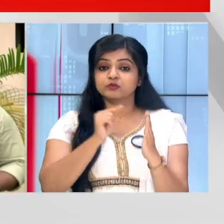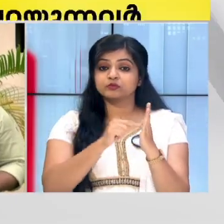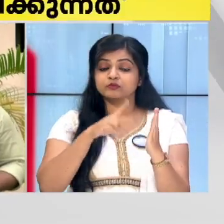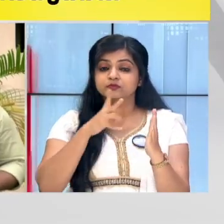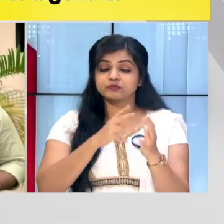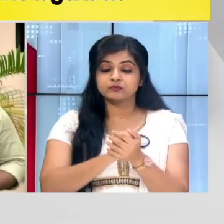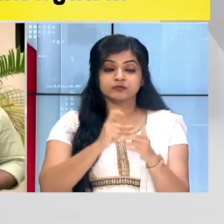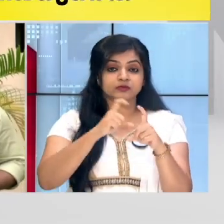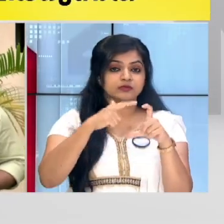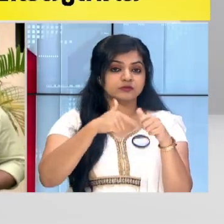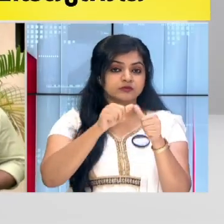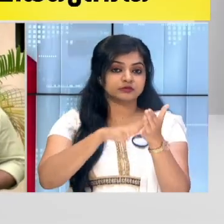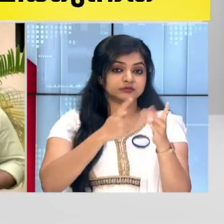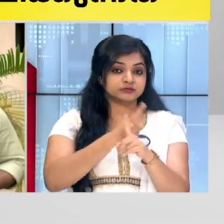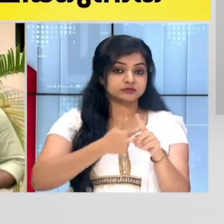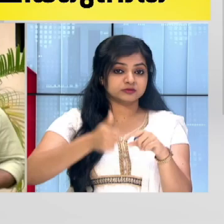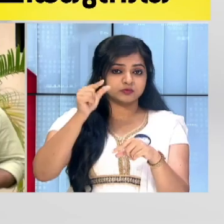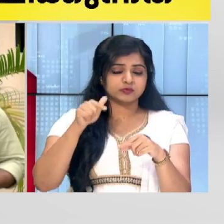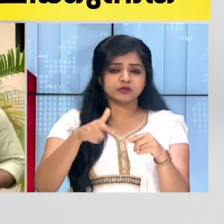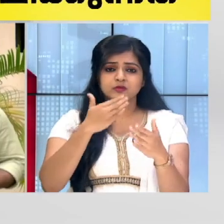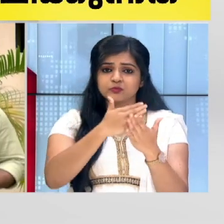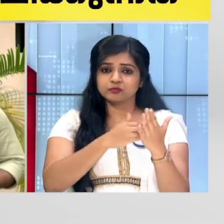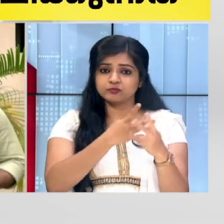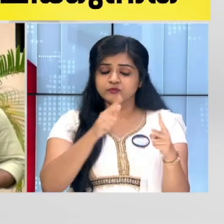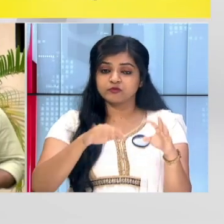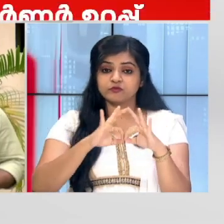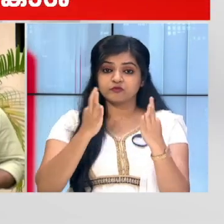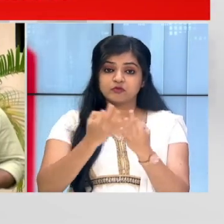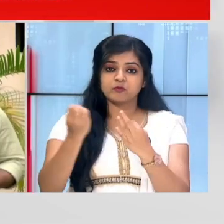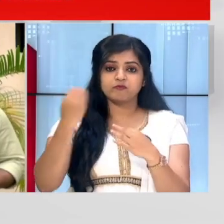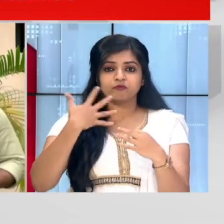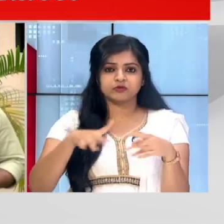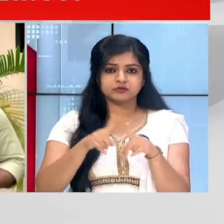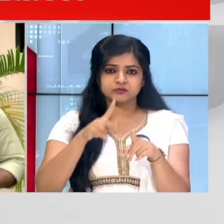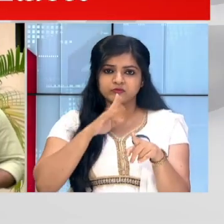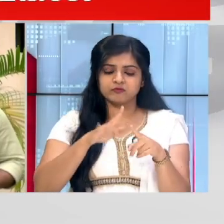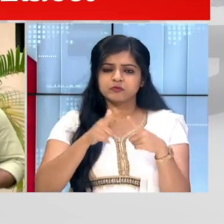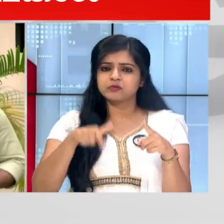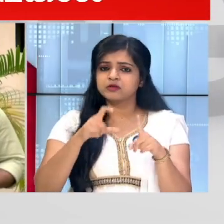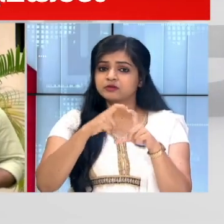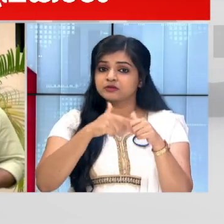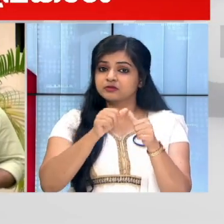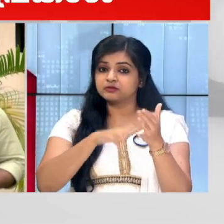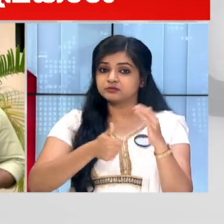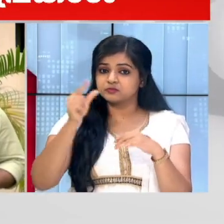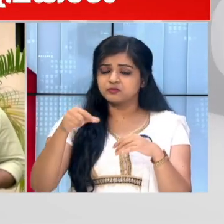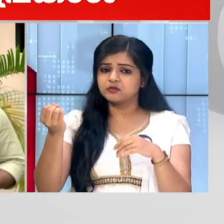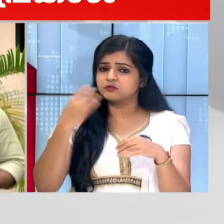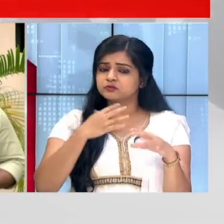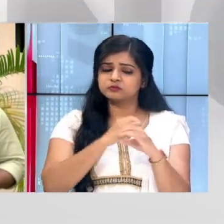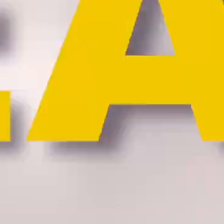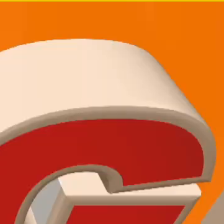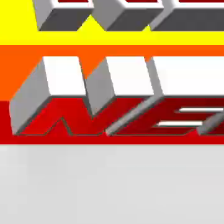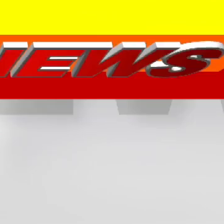ഡീനുമായി ബന്ധപ്പെട്ടാണ്. ഡീൻ ഇക്കാര്യങ്ങൾ കുടുംബത്തെ അറിയിച്ചു എന്നാണ് വാദിക്കുന്നത്. പക്ഷേ ഡീൻ ഇക്കാര്യങ്ങൾ അറിയിച്ചിരുന്നില്ല എന്ന് അദ്ദേഹം വീണ്ടും ആവർത്തിക്കുന്നുണ്ട്. ഒരാഴ്ച